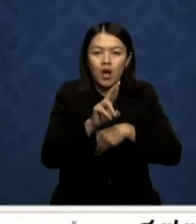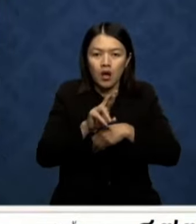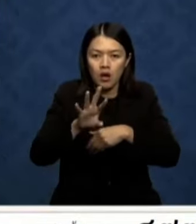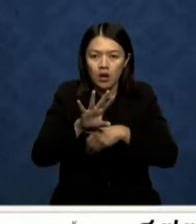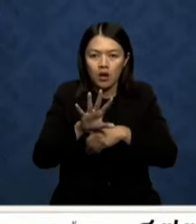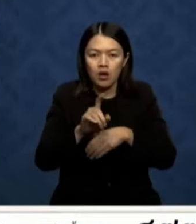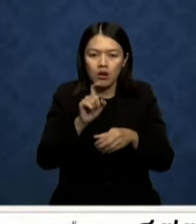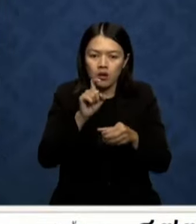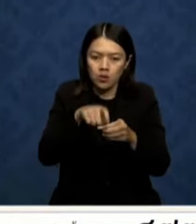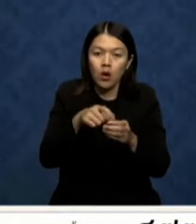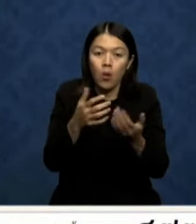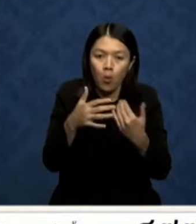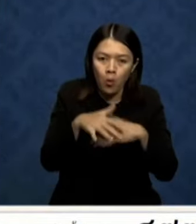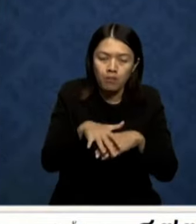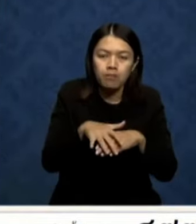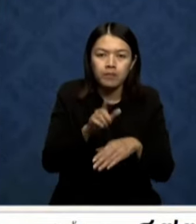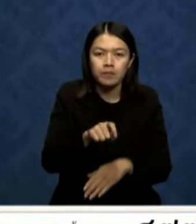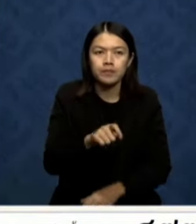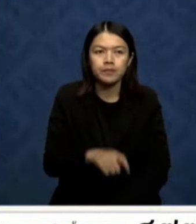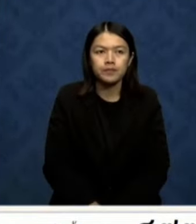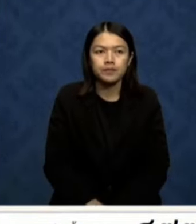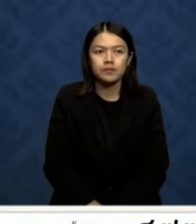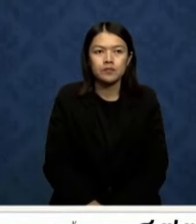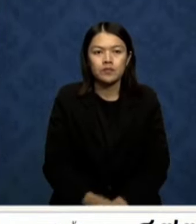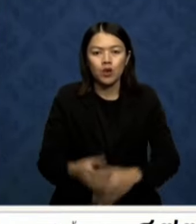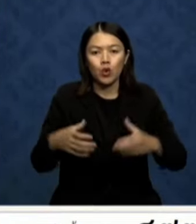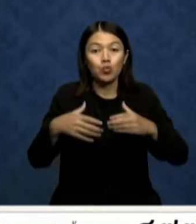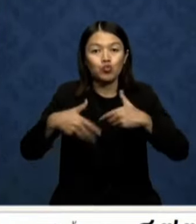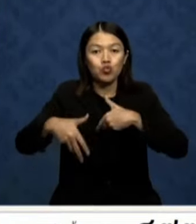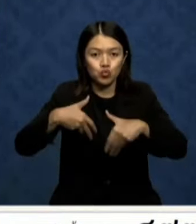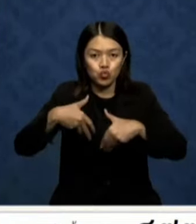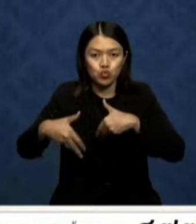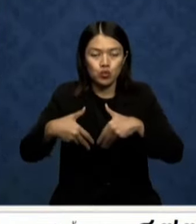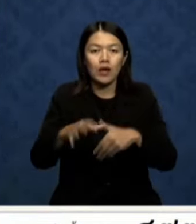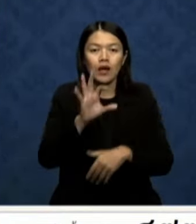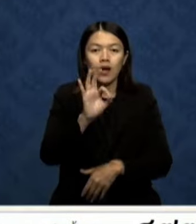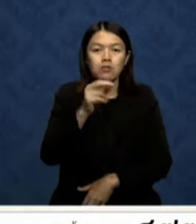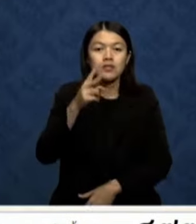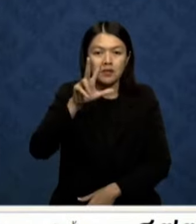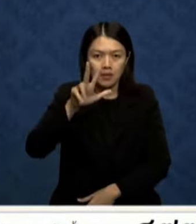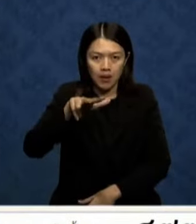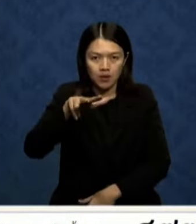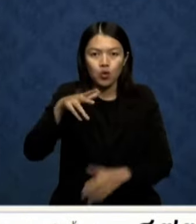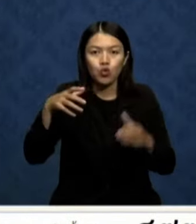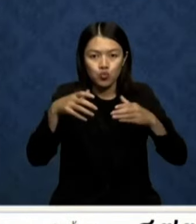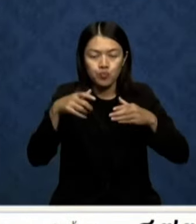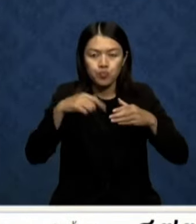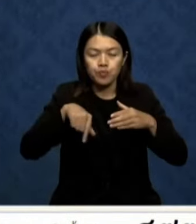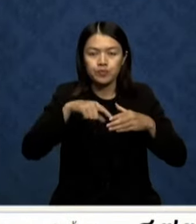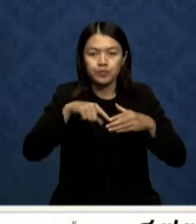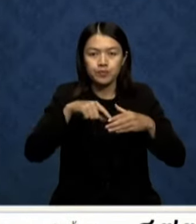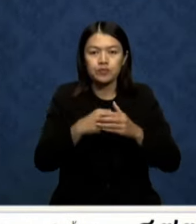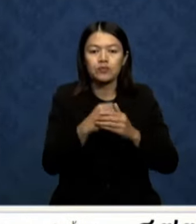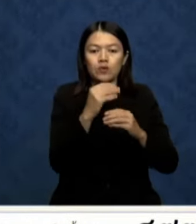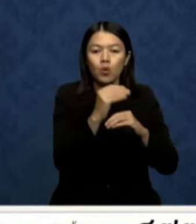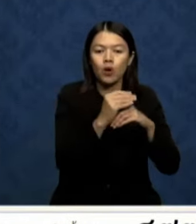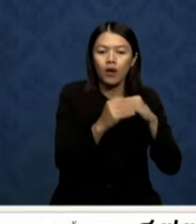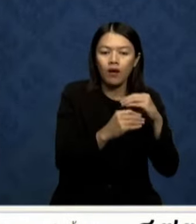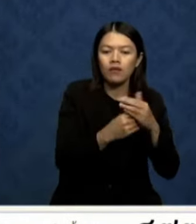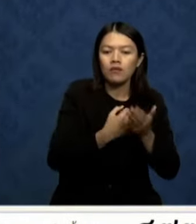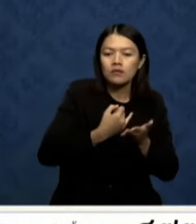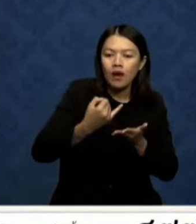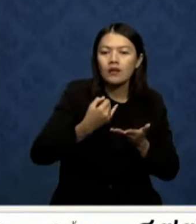ดยืนยันเข้าร่วมเพราะฉะนั้นเราเชื่อว่ากลุ่มวิสาหกิจชุมชนกว่า 93,000 กลุ่มจะเข้ามาอยู่ในโครงการและสามารถจับ